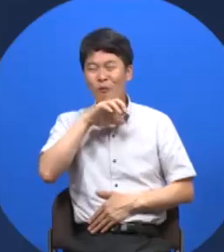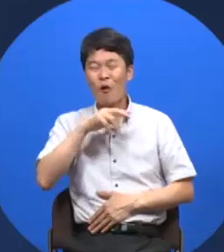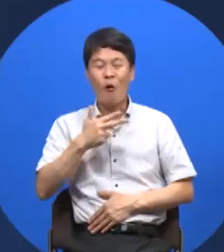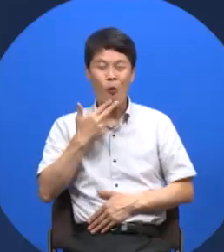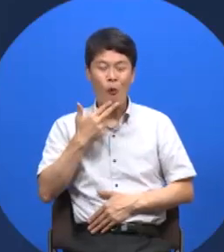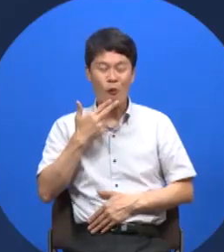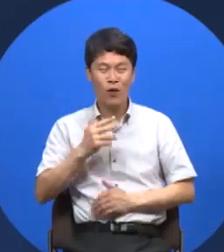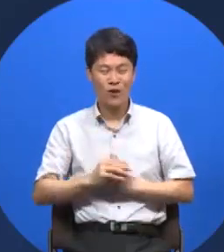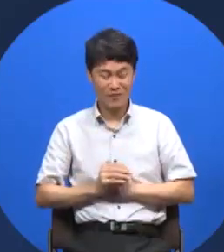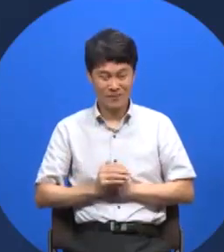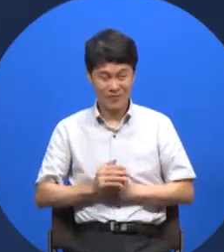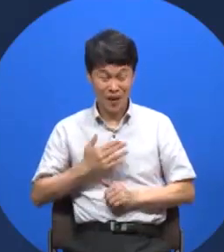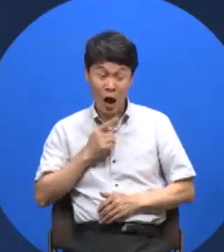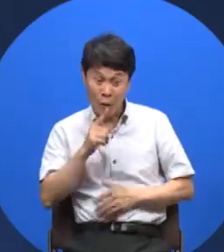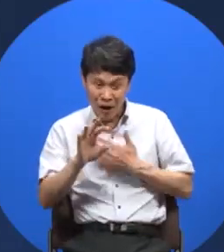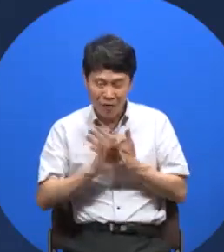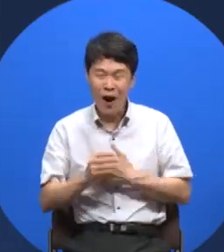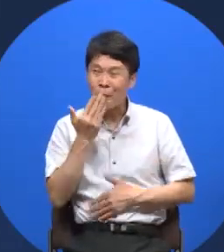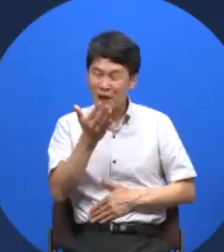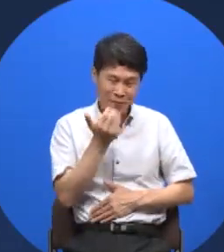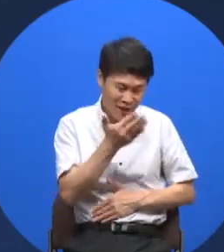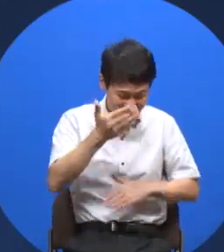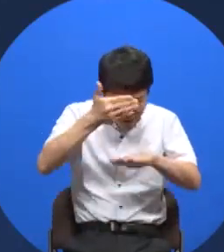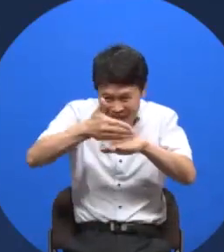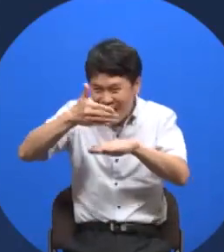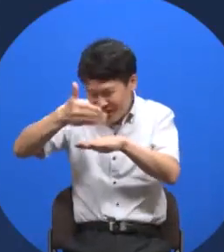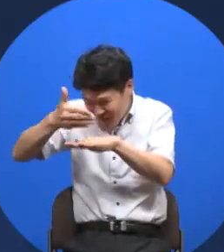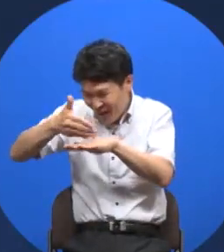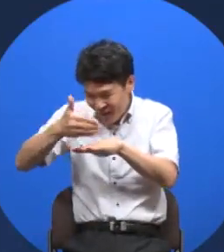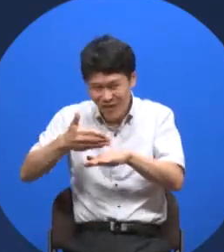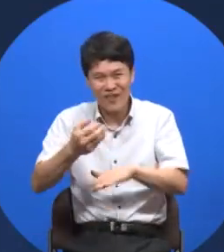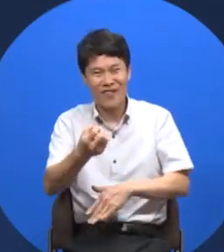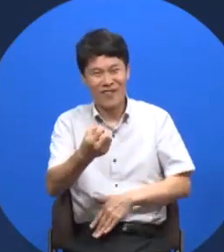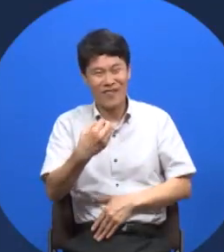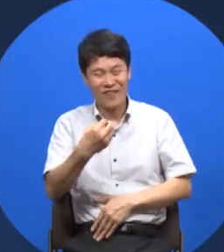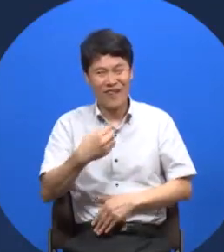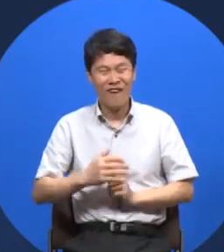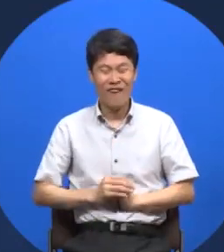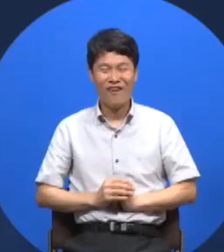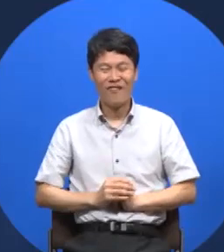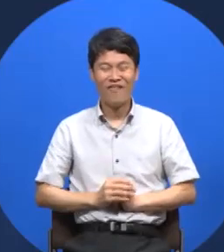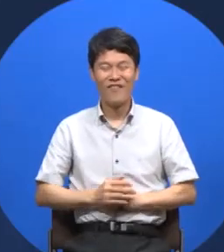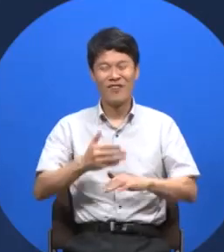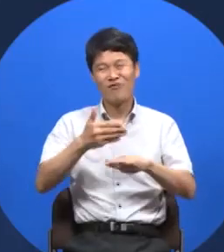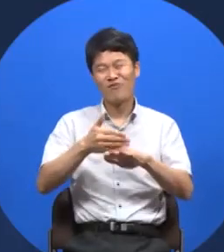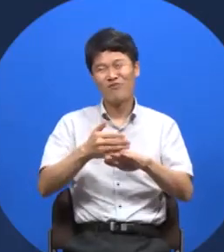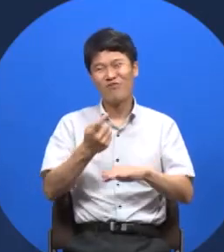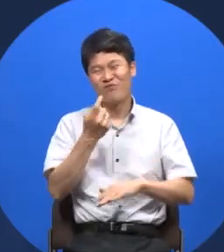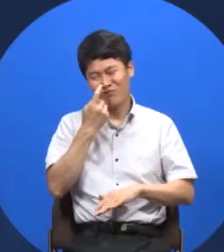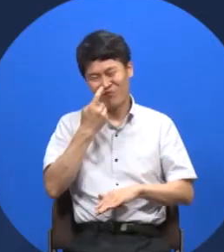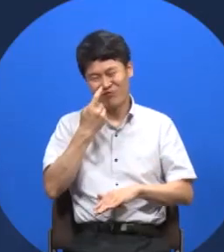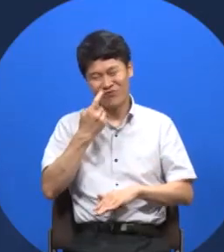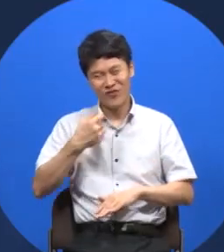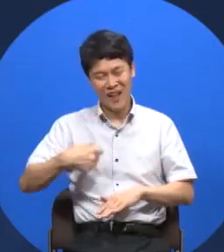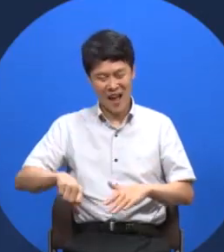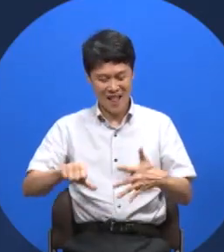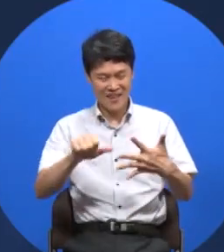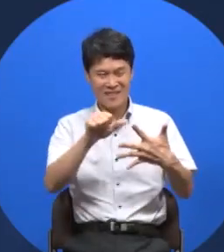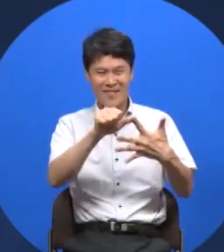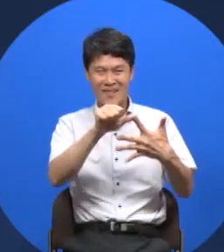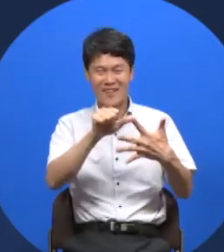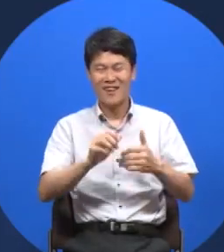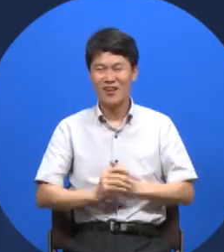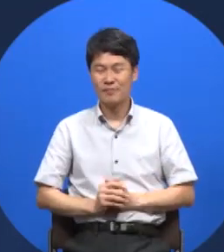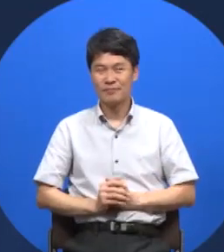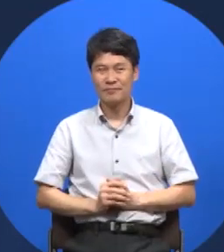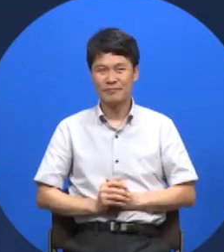그리고 뭐라고 그러면 땡큐, 땡큐, 땡큐 댓, 감사하다고. 감사를 배운 거예요. 자, 요나가